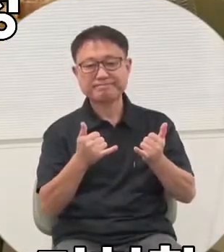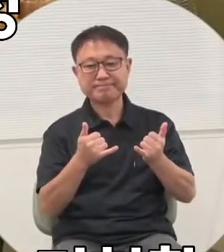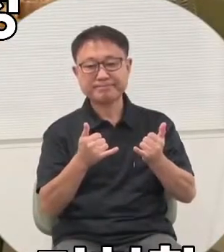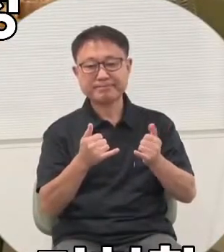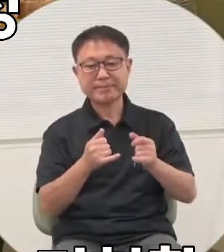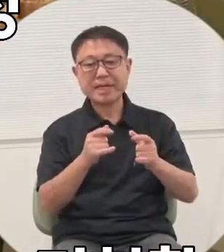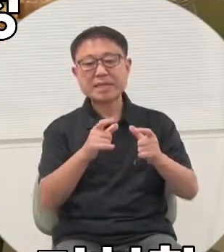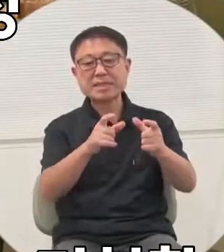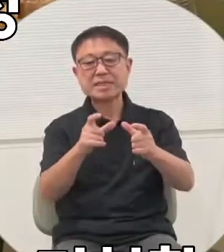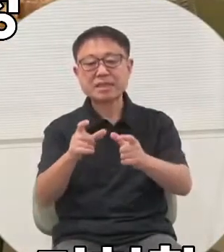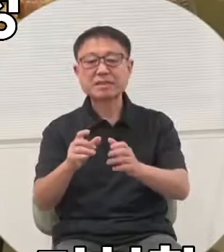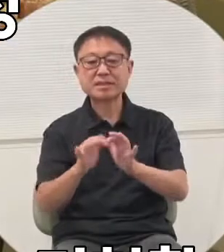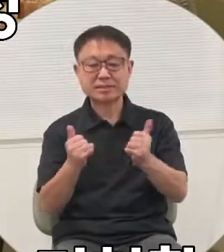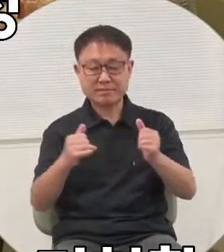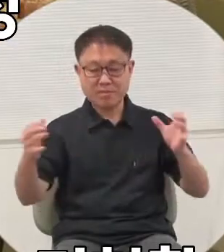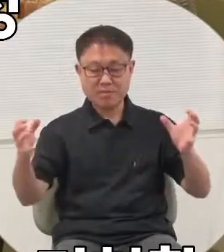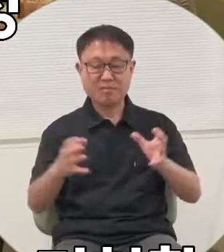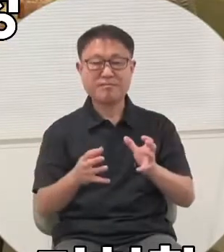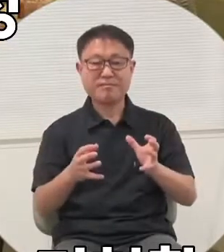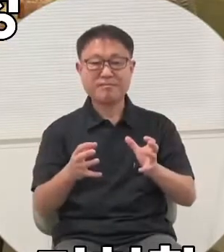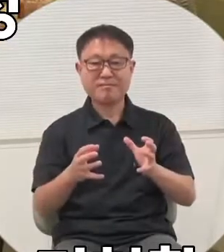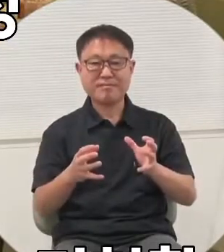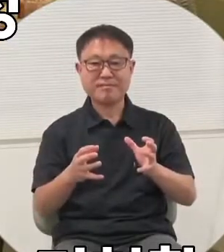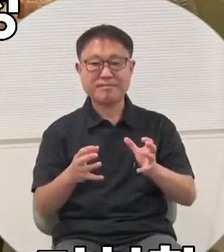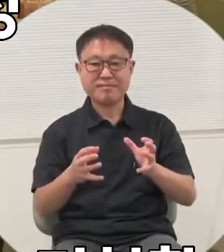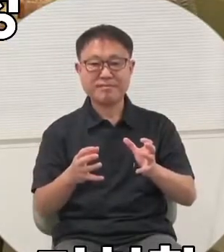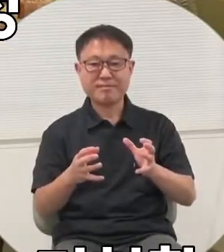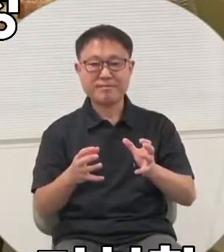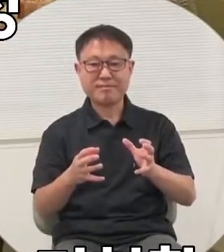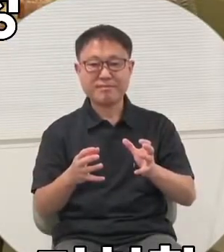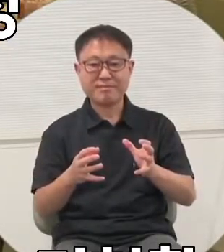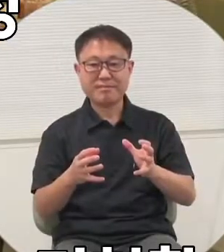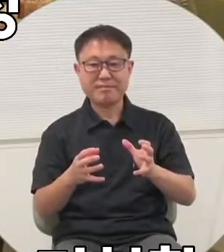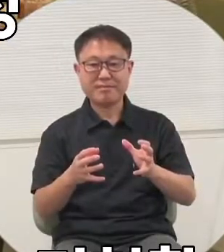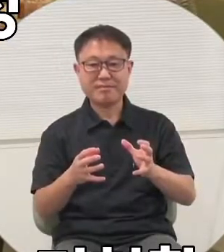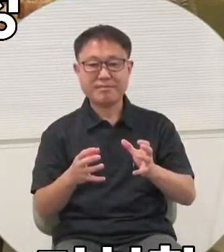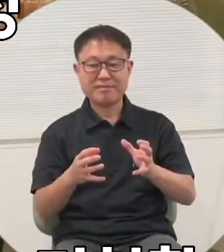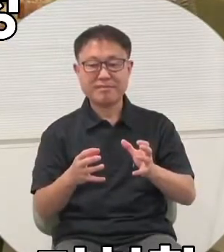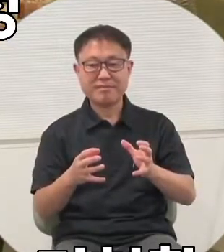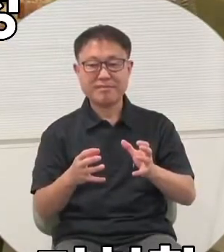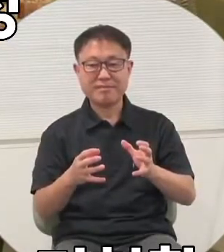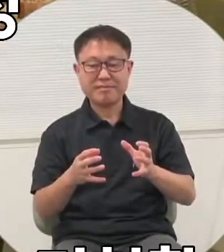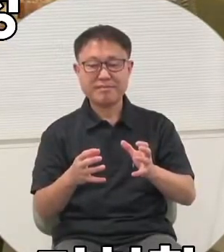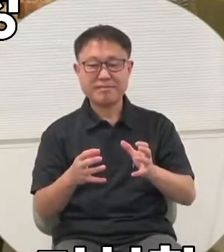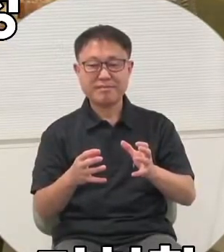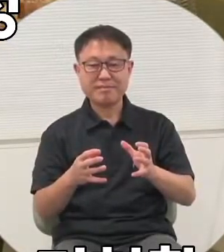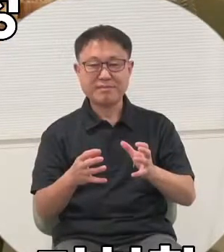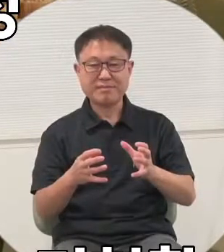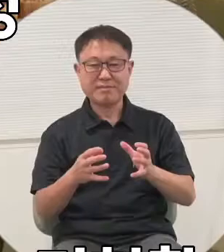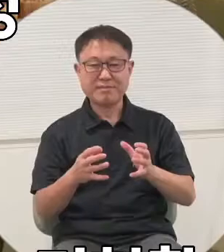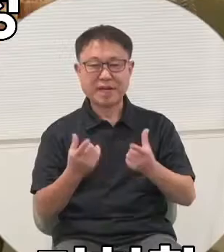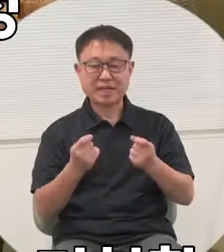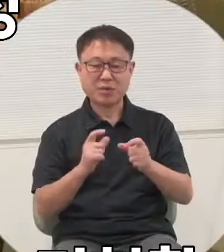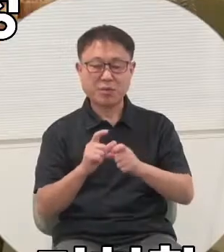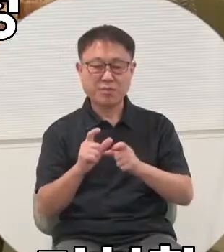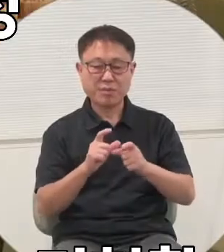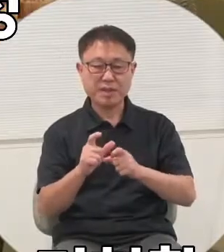지역 주민들이 모여서 그런 혁신교육지구를 또 같이 고민하는 자리이기도 하고요.